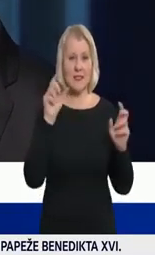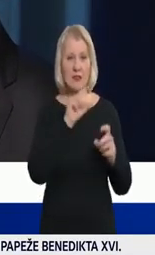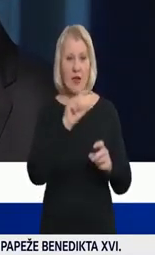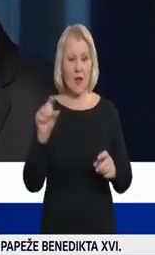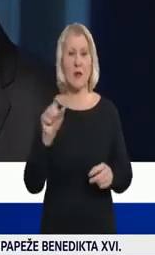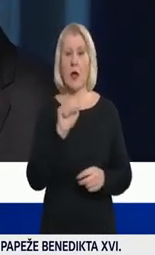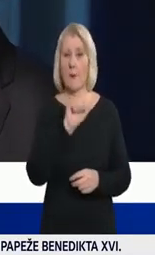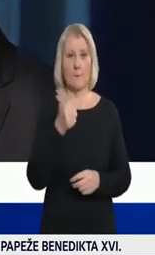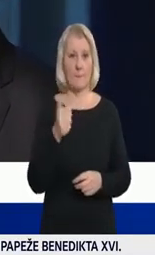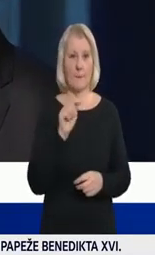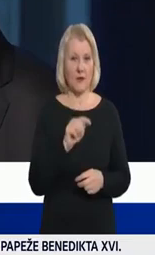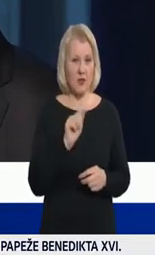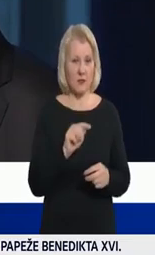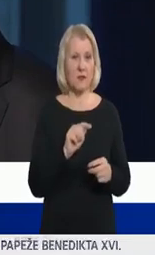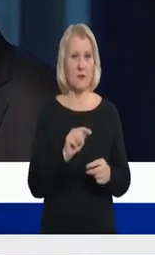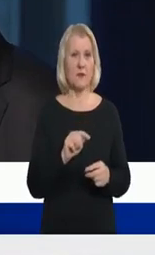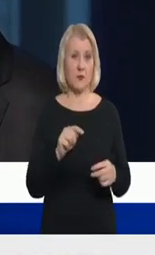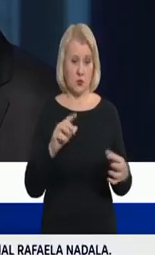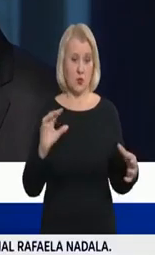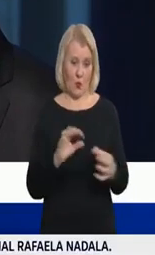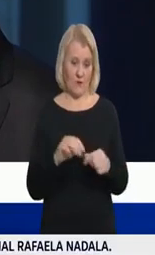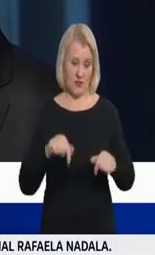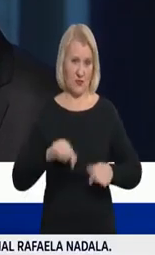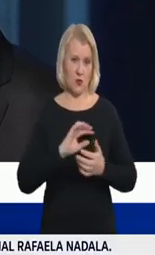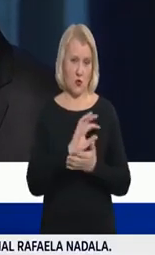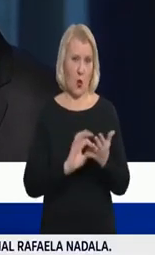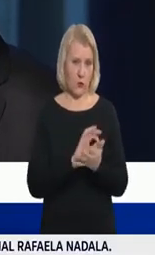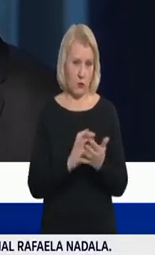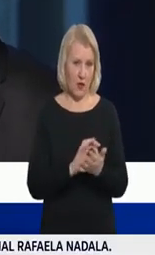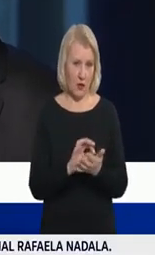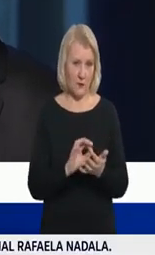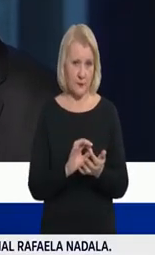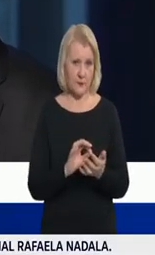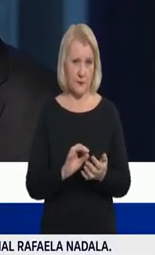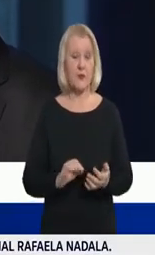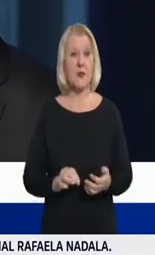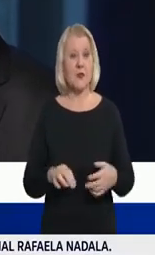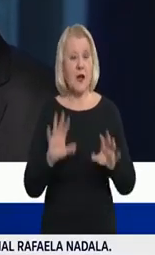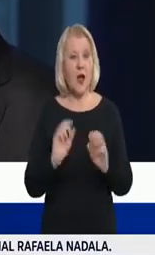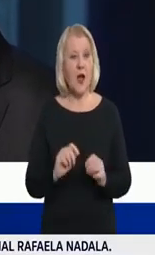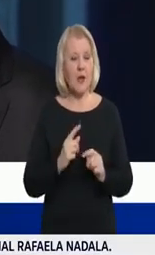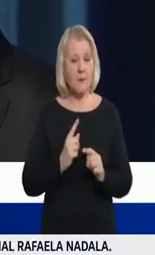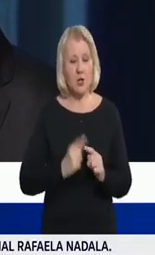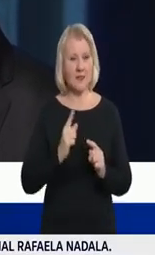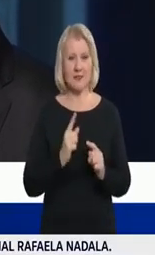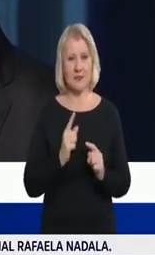první je také aktuální v této době, i když neplatí tak úplně.